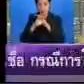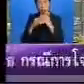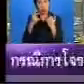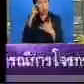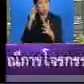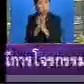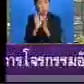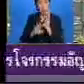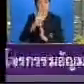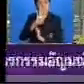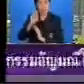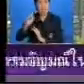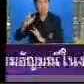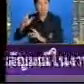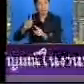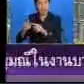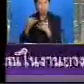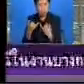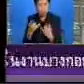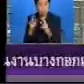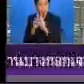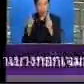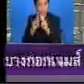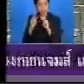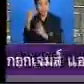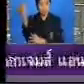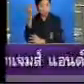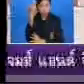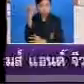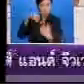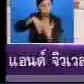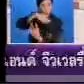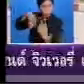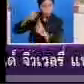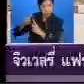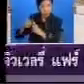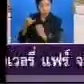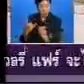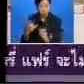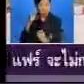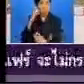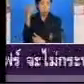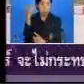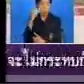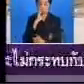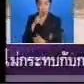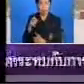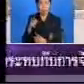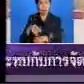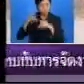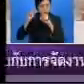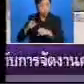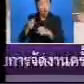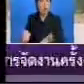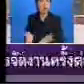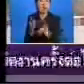า400ล้านบาทซึ่งคณะกรรมการสิ่งแวดล้อมแห่งชาติและหน่วยงานรัฐอีก8แห่งเนี่ยอนุมัติให้ดำเนินการได้ก่อนหน้านี้เพื่อเป็นการ